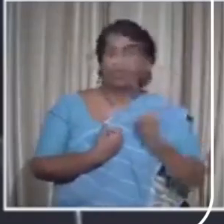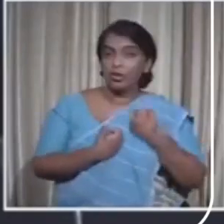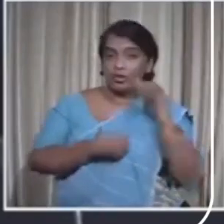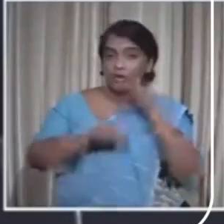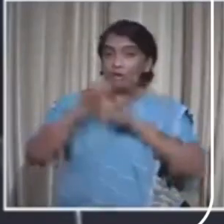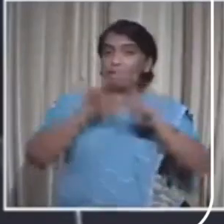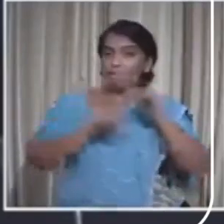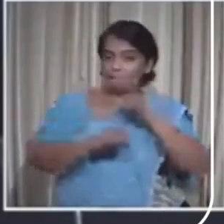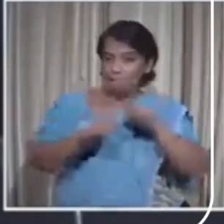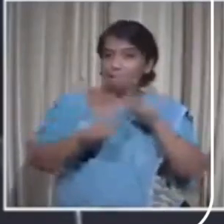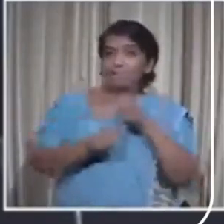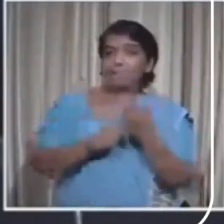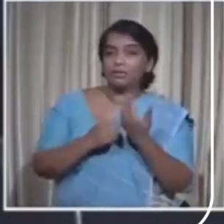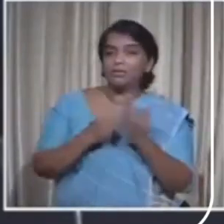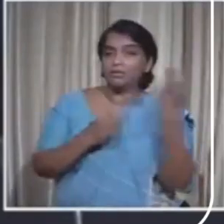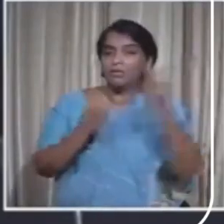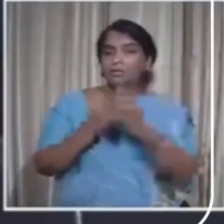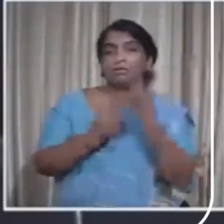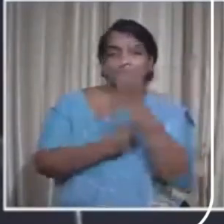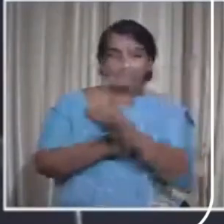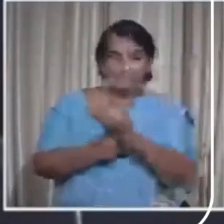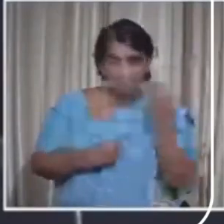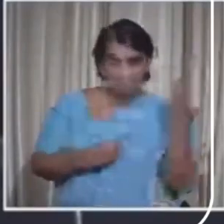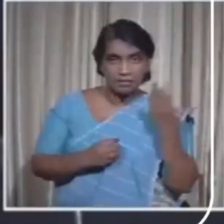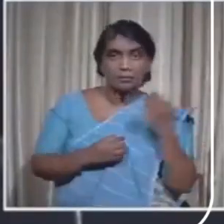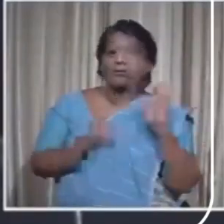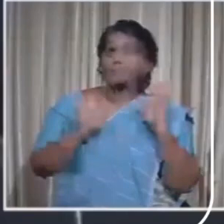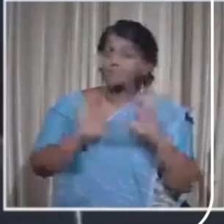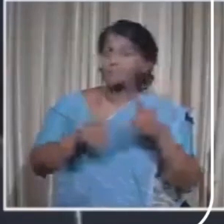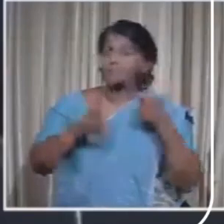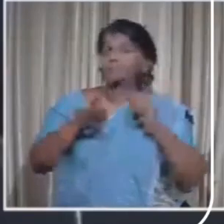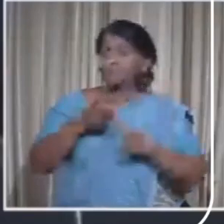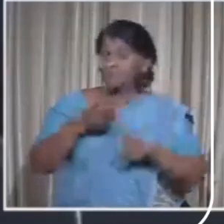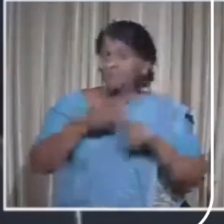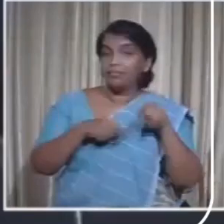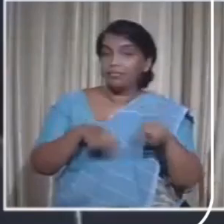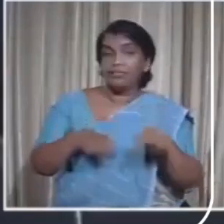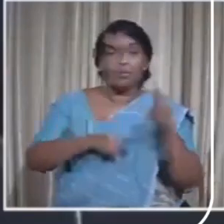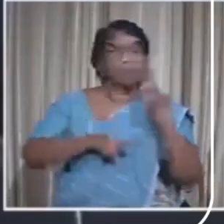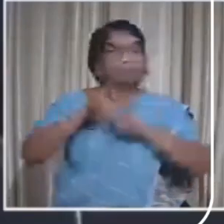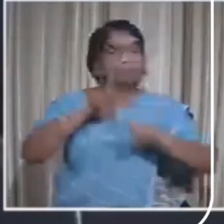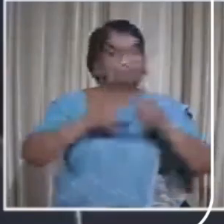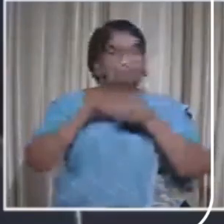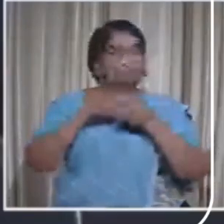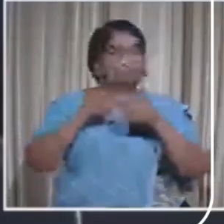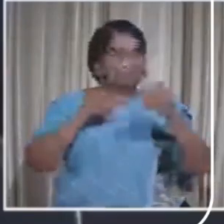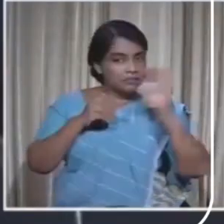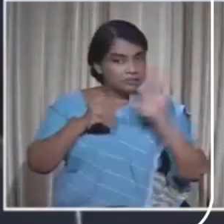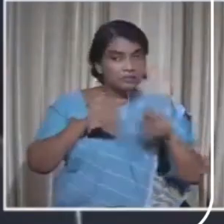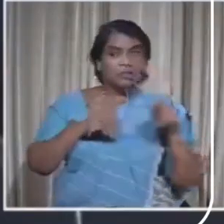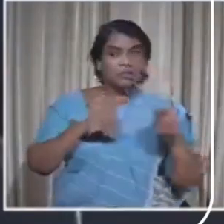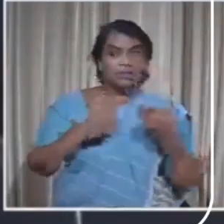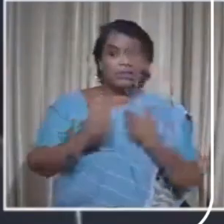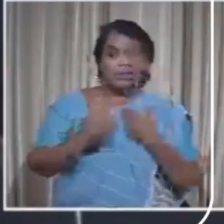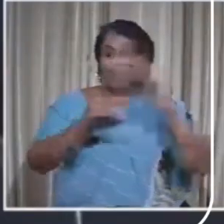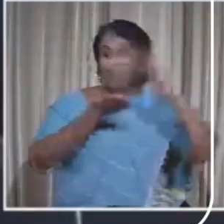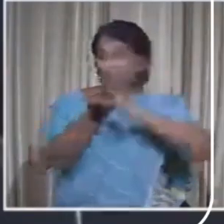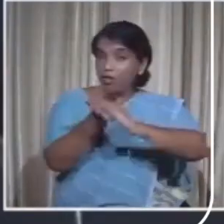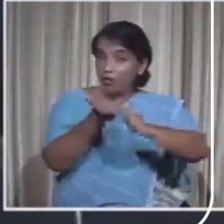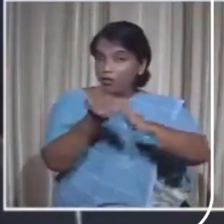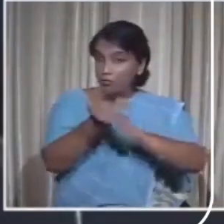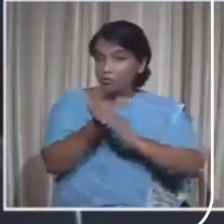එහෙම බෙහෙත් එහෙම ඕන නම් අපිට ඒක ලබා ගන්න. අනික තියෙන්නේ දැන් සාකච්ඡා කරගෙන යන්නේ අපිට උදව් කරන